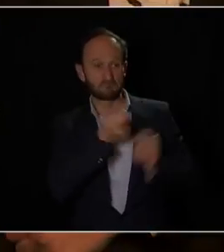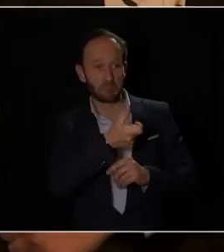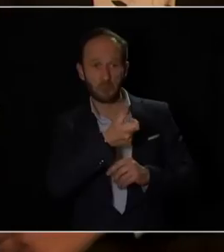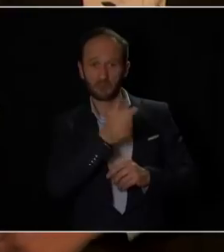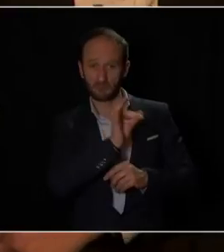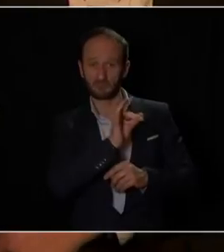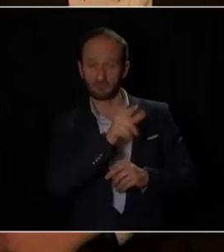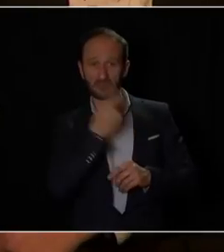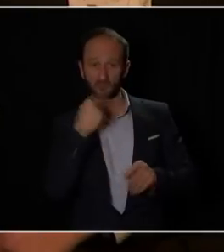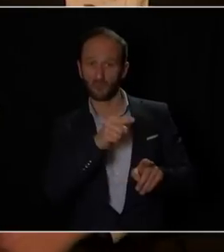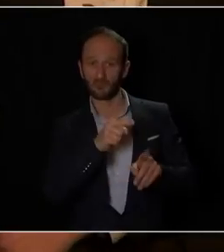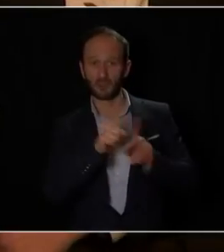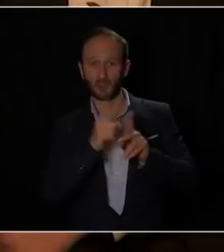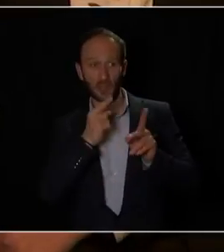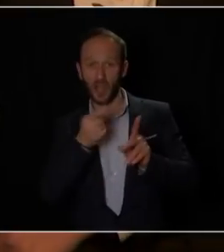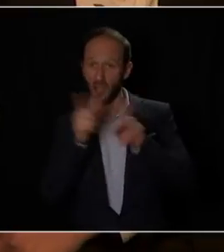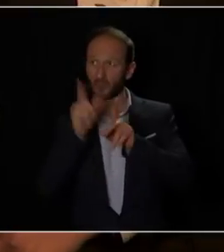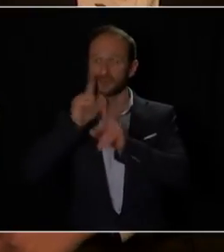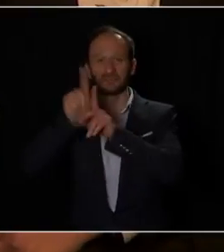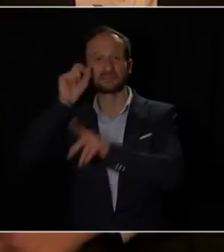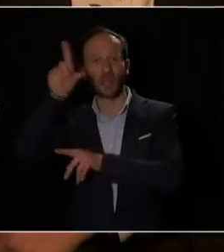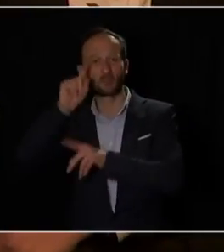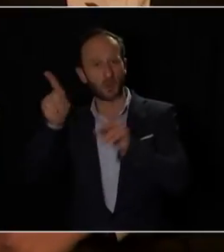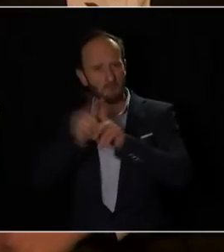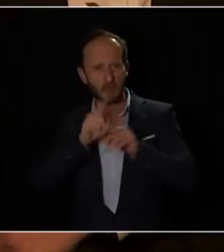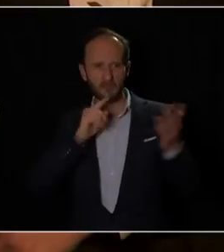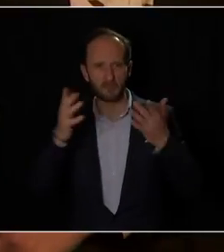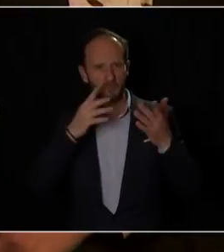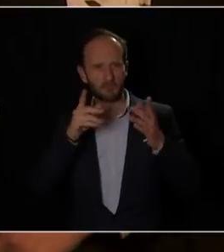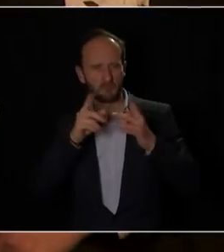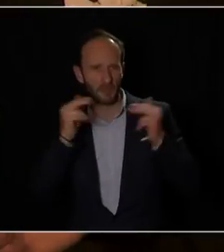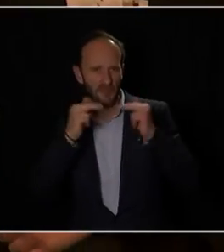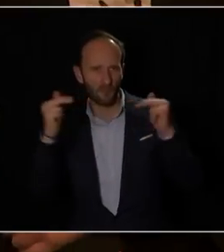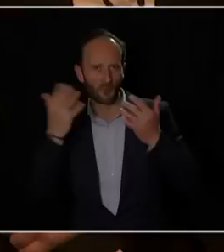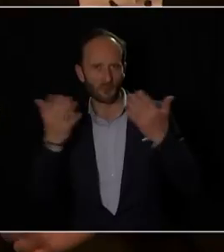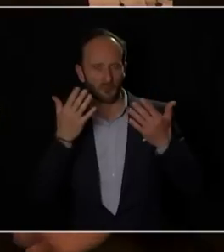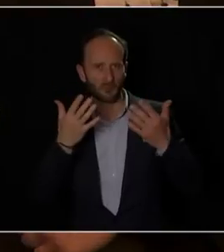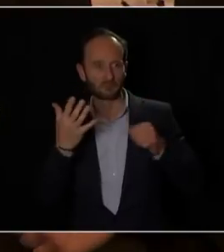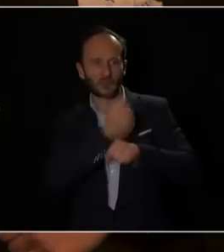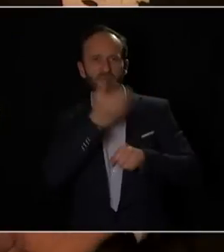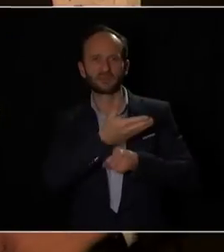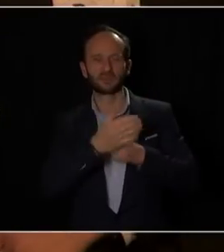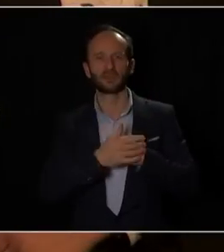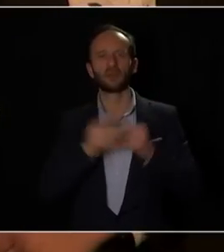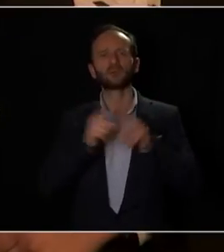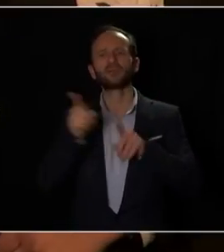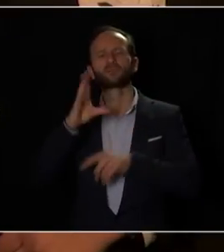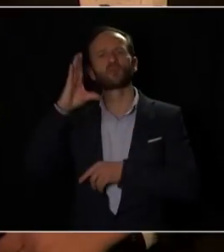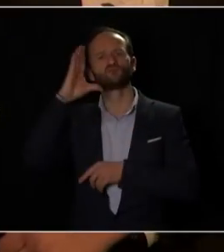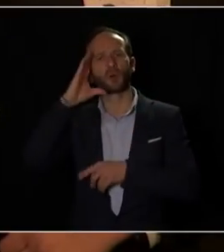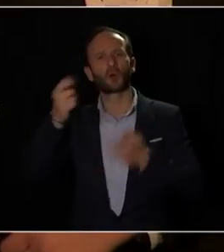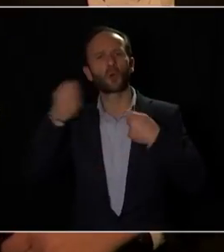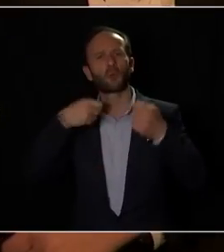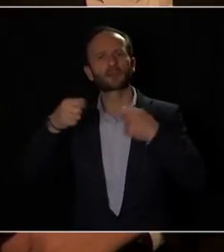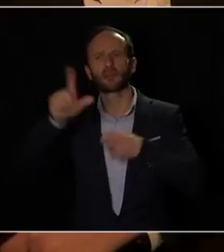à tirer son épingle du jeu. L'enquête d'ailleurs de la Chambre de commerce et d'industrie, je salue son président, il doit être parmi nous, j'en suis